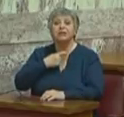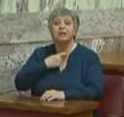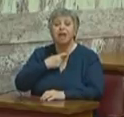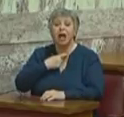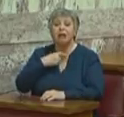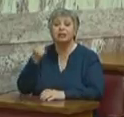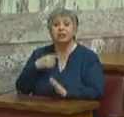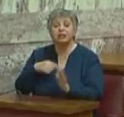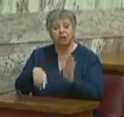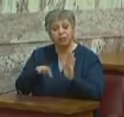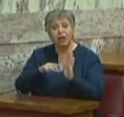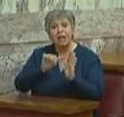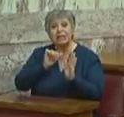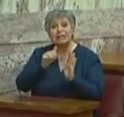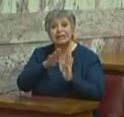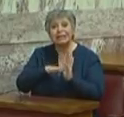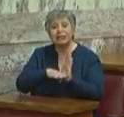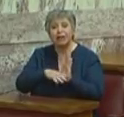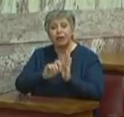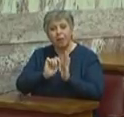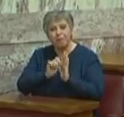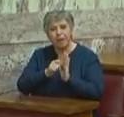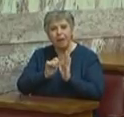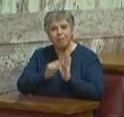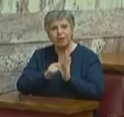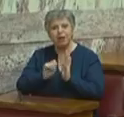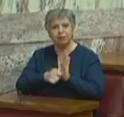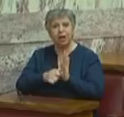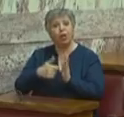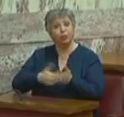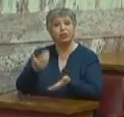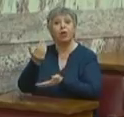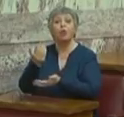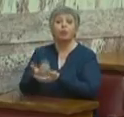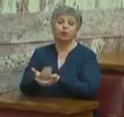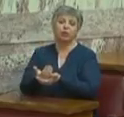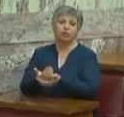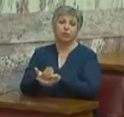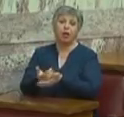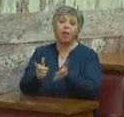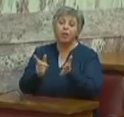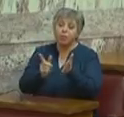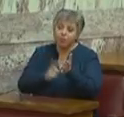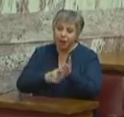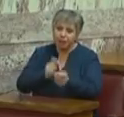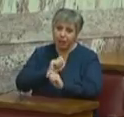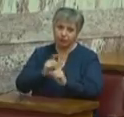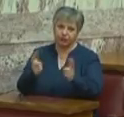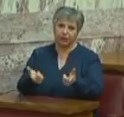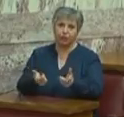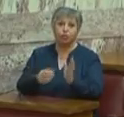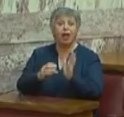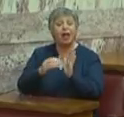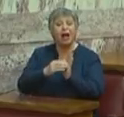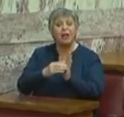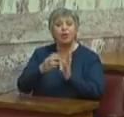συντάγματος στη βάση της πρότασης της κυβερνητικής πλειοψηφίας, επιτέλους να αλλάξει το άρθρο 86 του